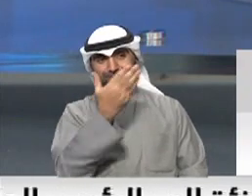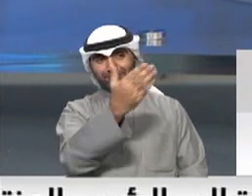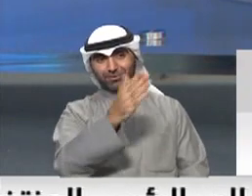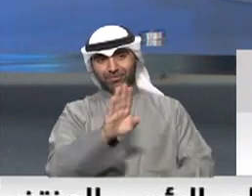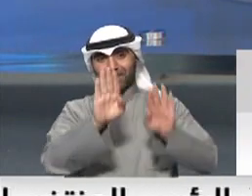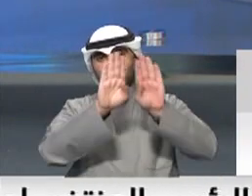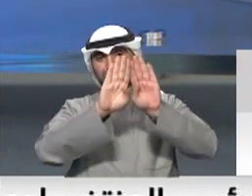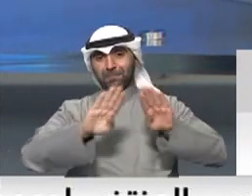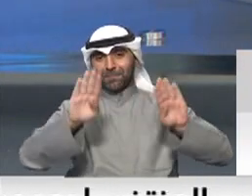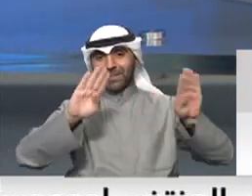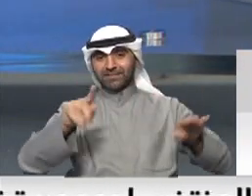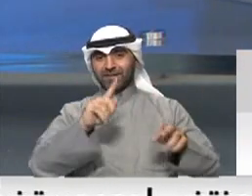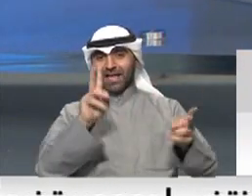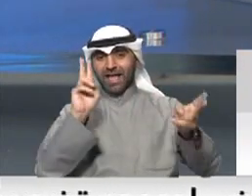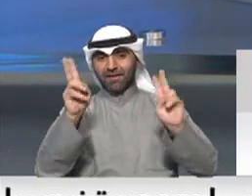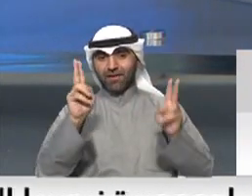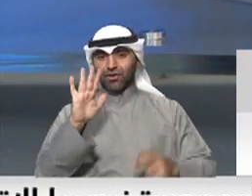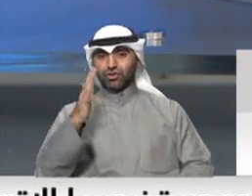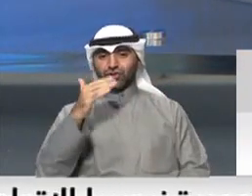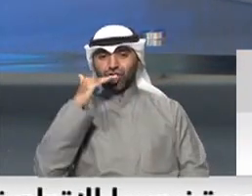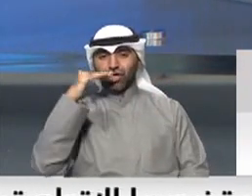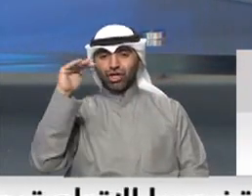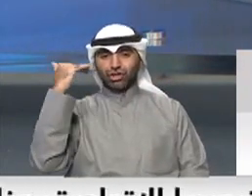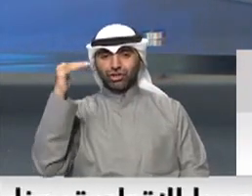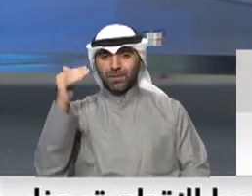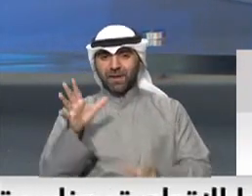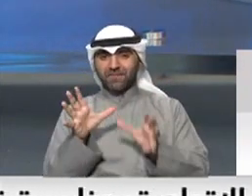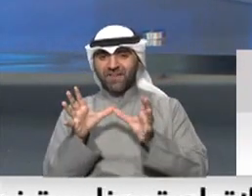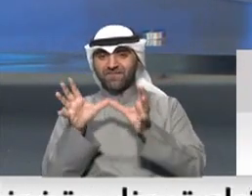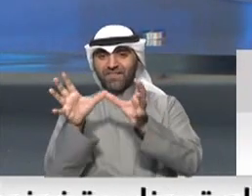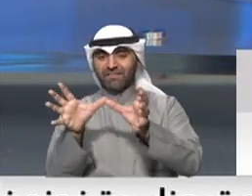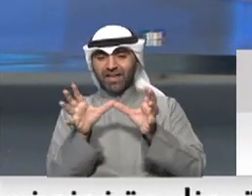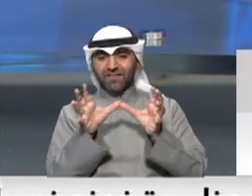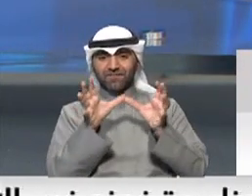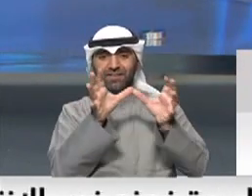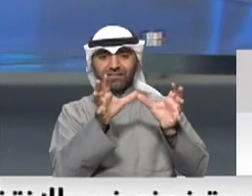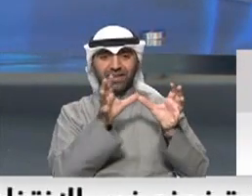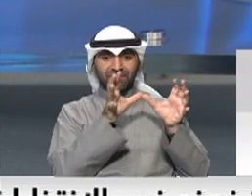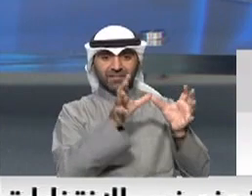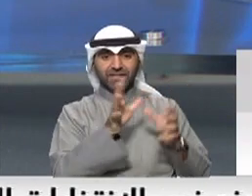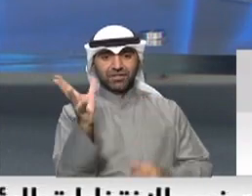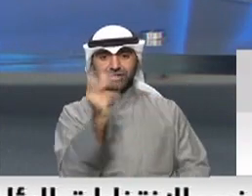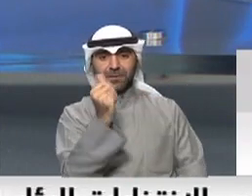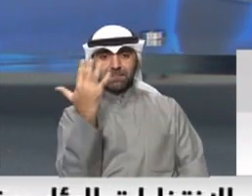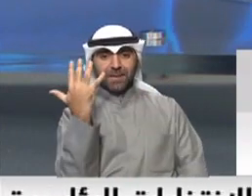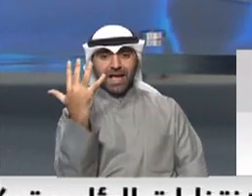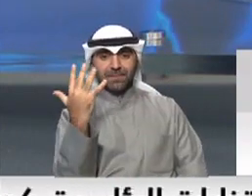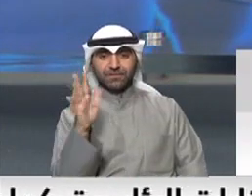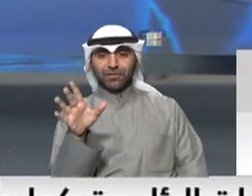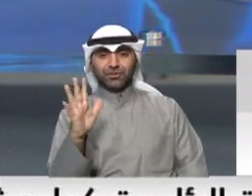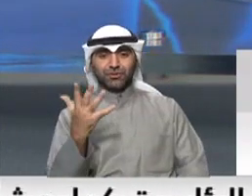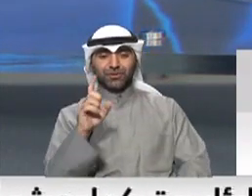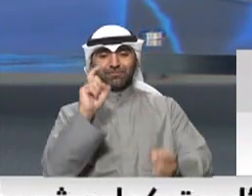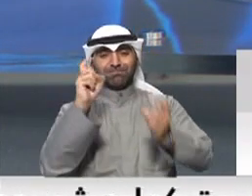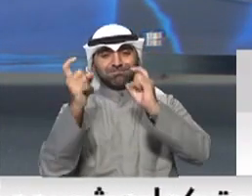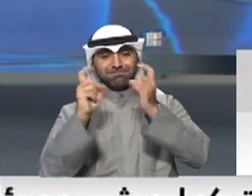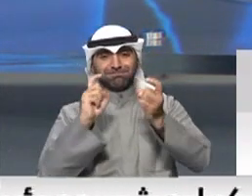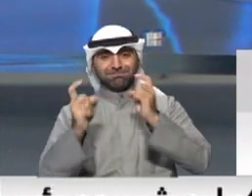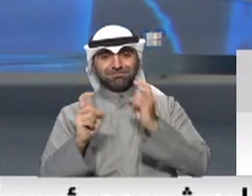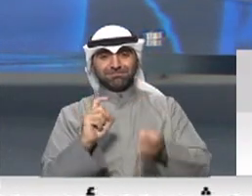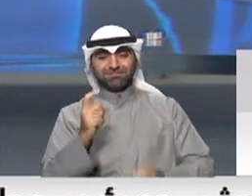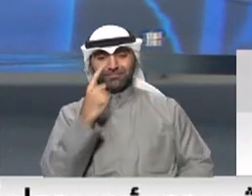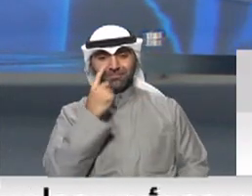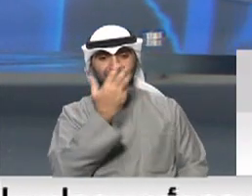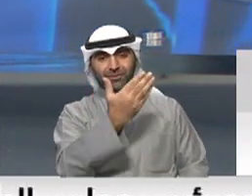للفنون المسرحية. شارك فيه 5 فرق مسرحية تتنافس على الجوائز التقديرية والتشجيعية.